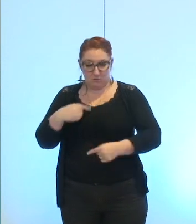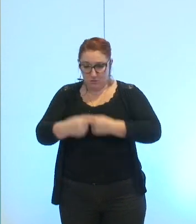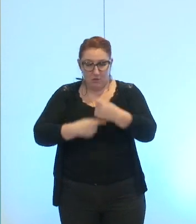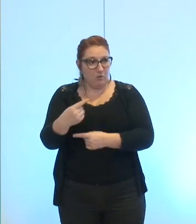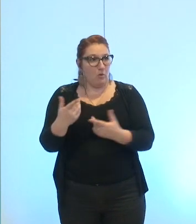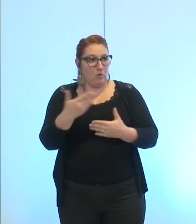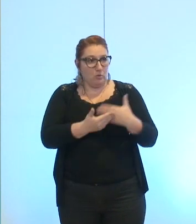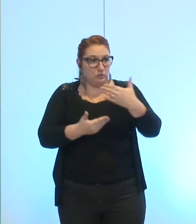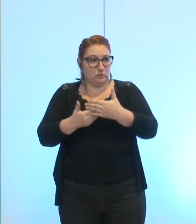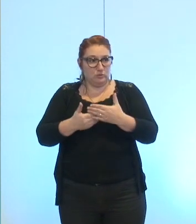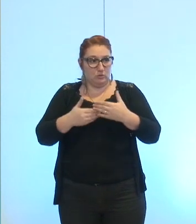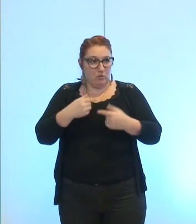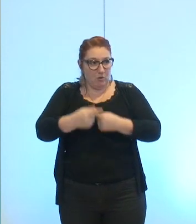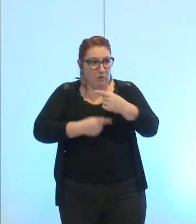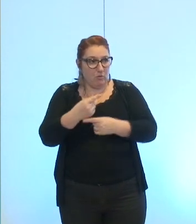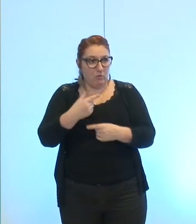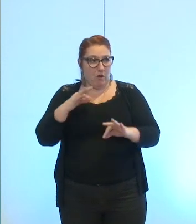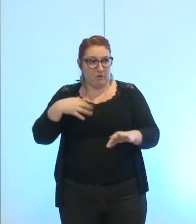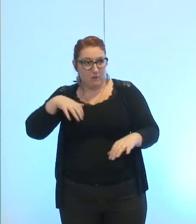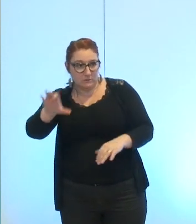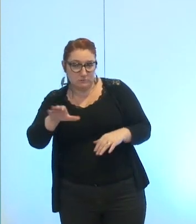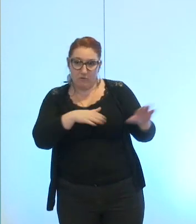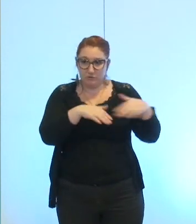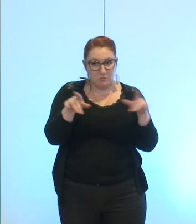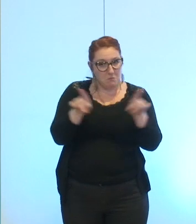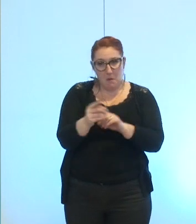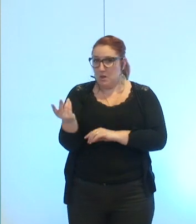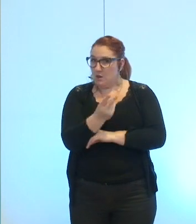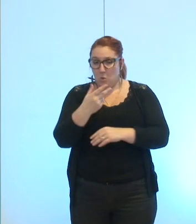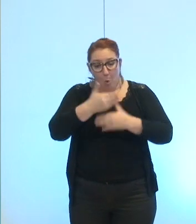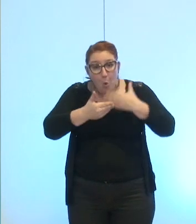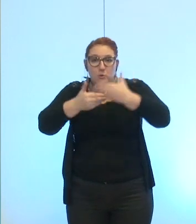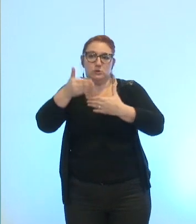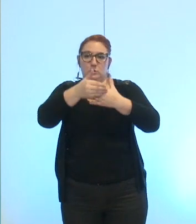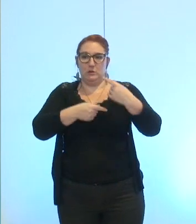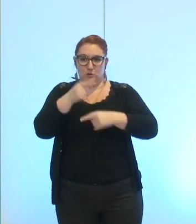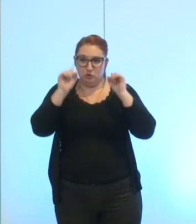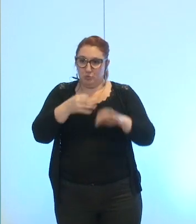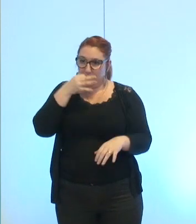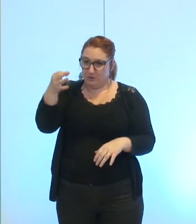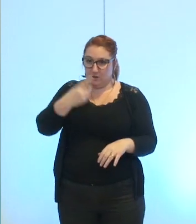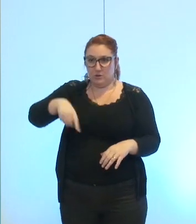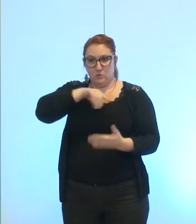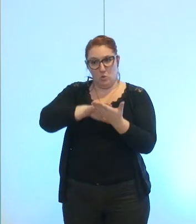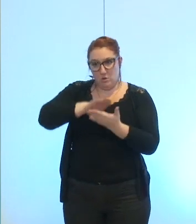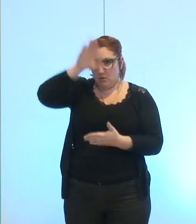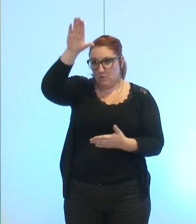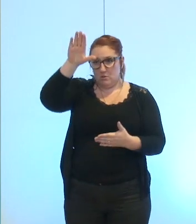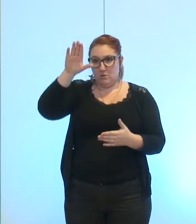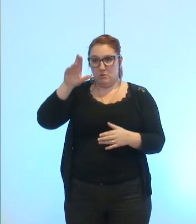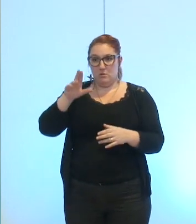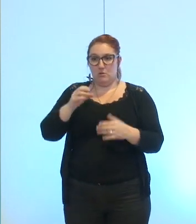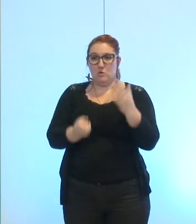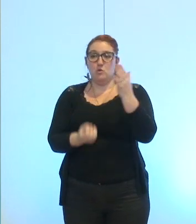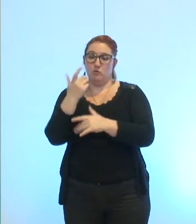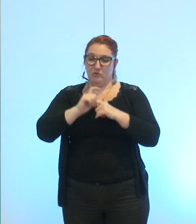faire nous construisons notre budget tant en investissement qu'en fonctionnement et la seule chose que je peux vous dire c'est que nous avons pris l'engagement que la maintenance du